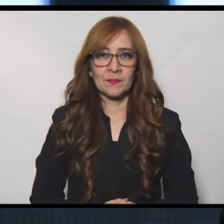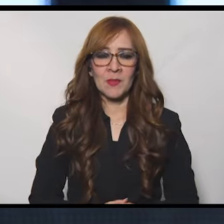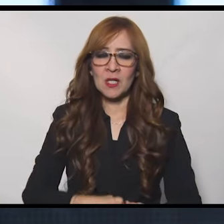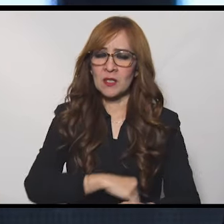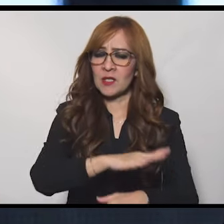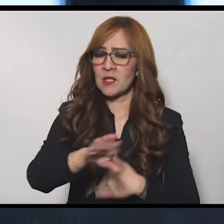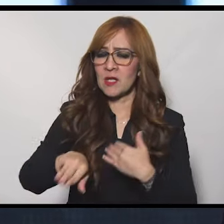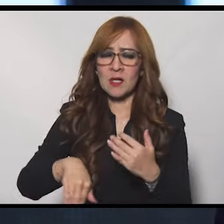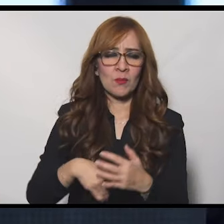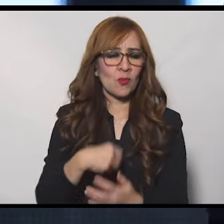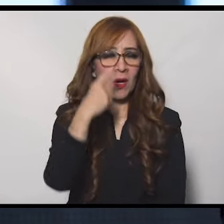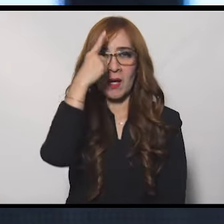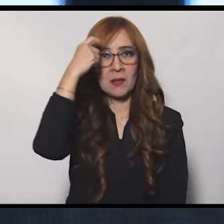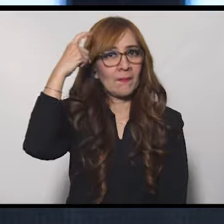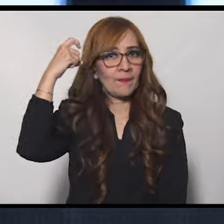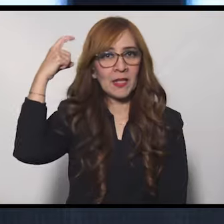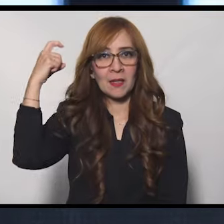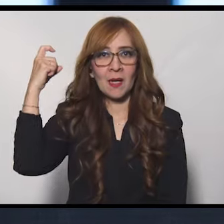Semua impian